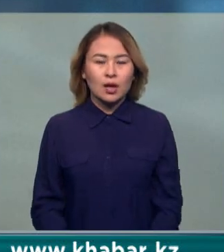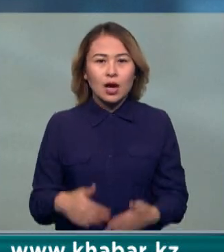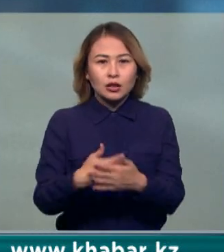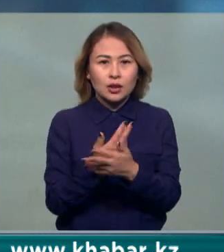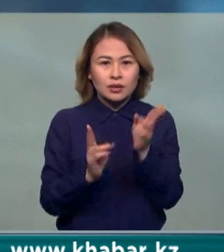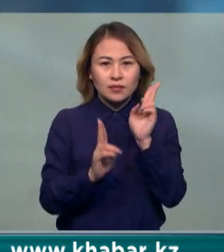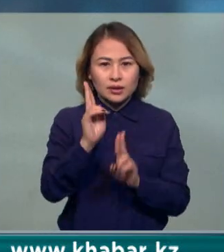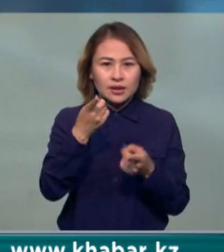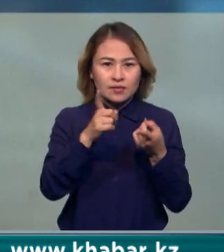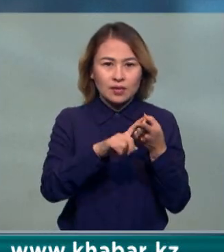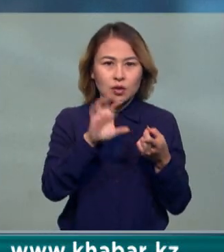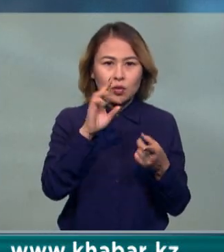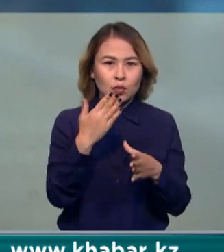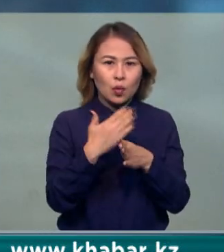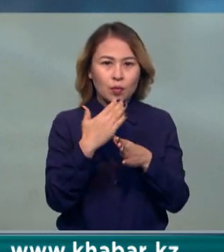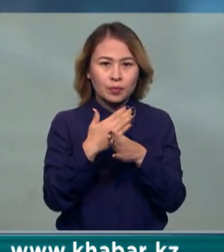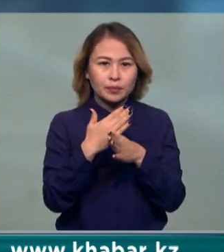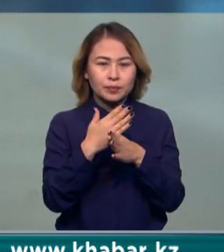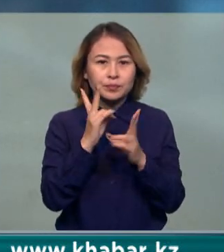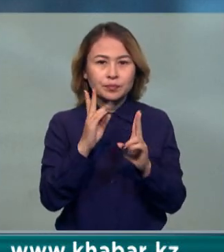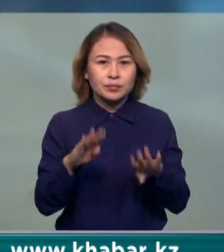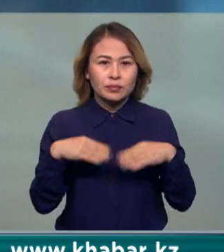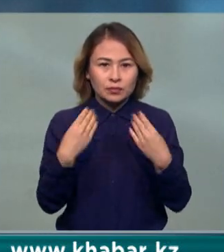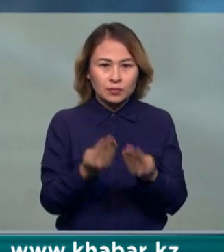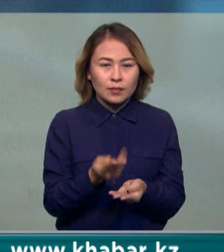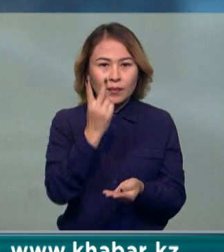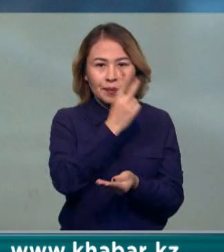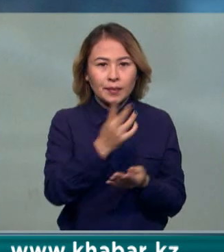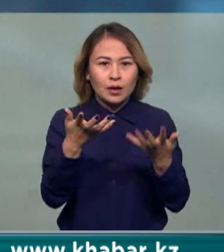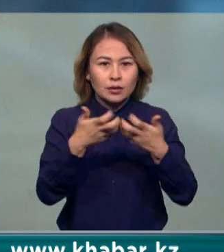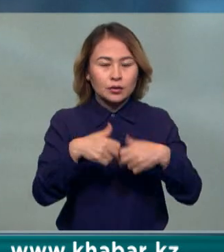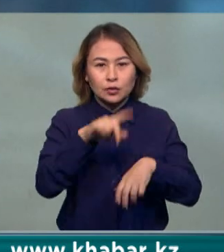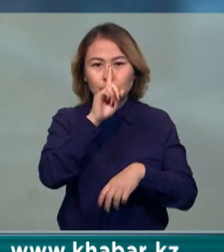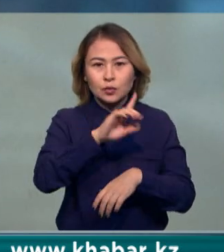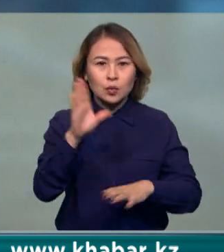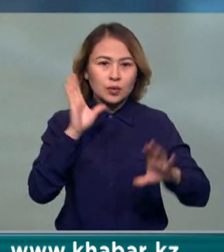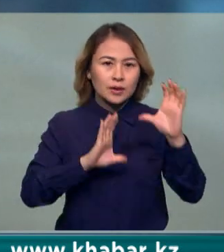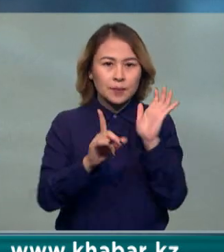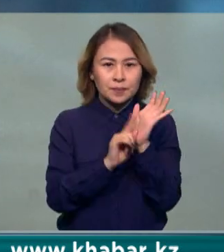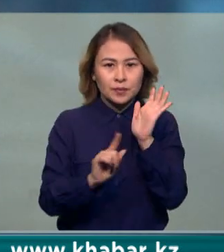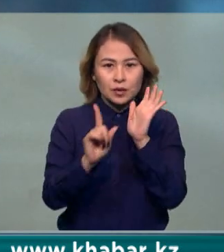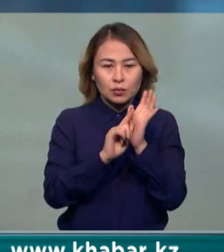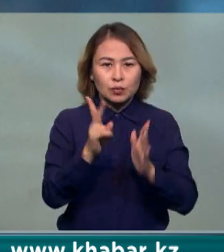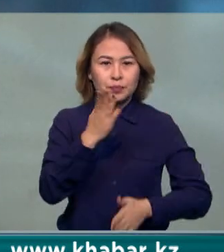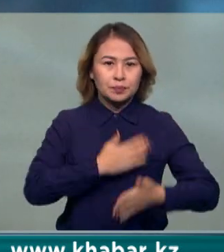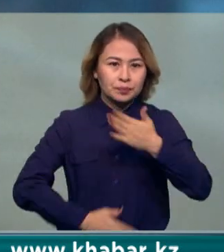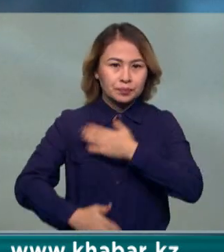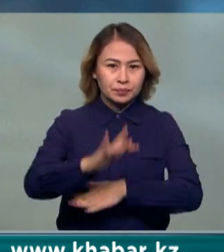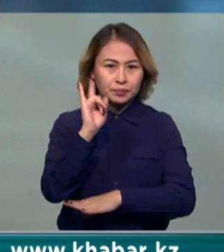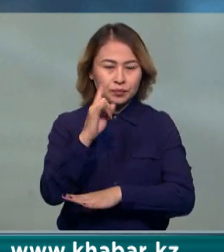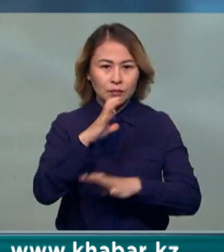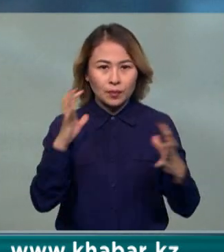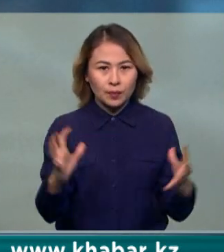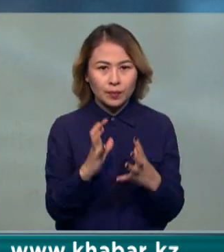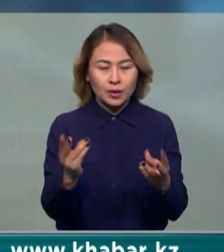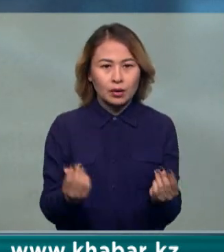Жаңа ережеге сай атаулы әлеуметтік көмек бергенде кейбір кіріс көздері ескерілмейді. Атап айтсақ, студенттік стипендия, мүгедек бала асырап